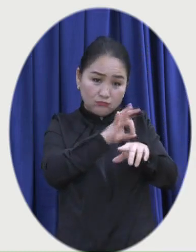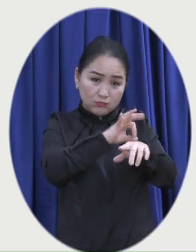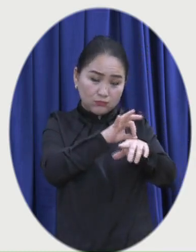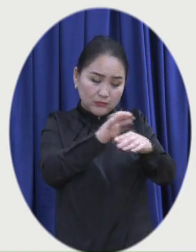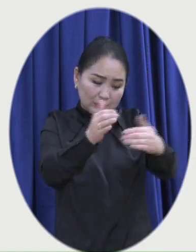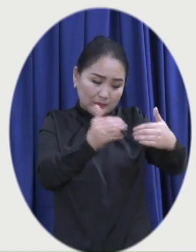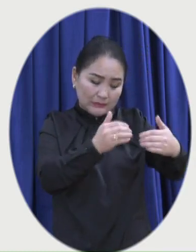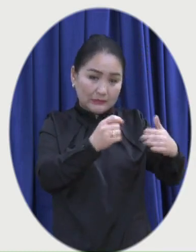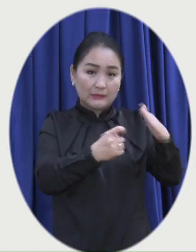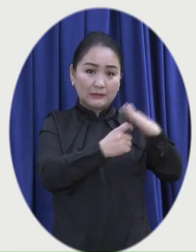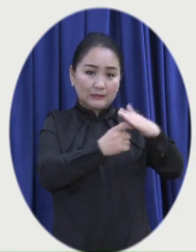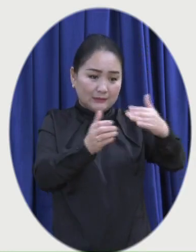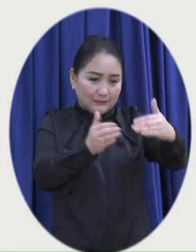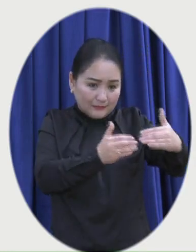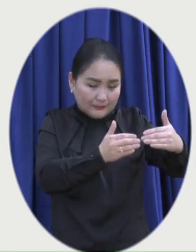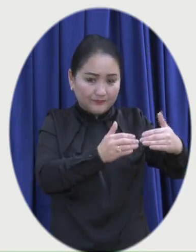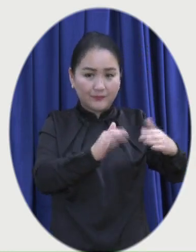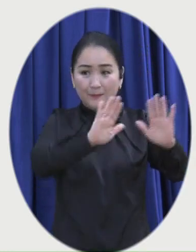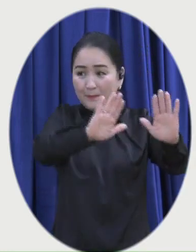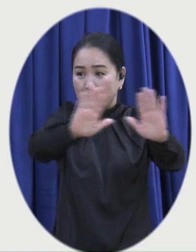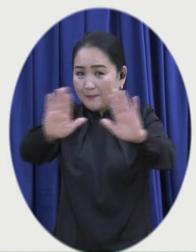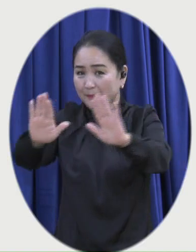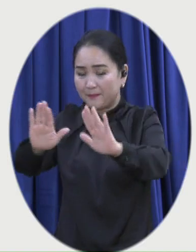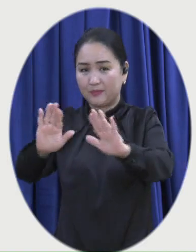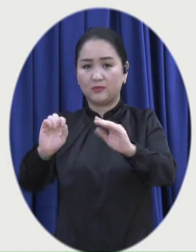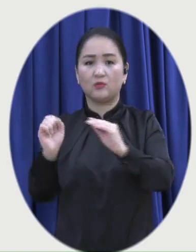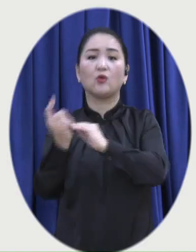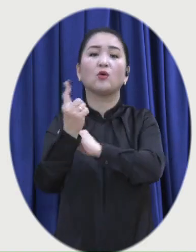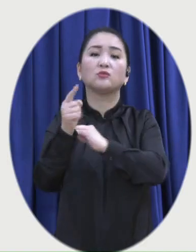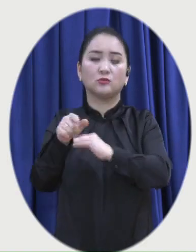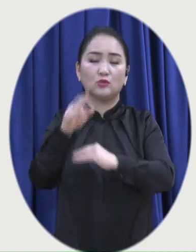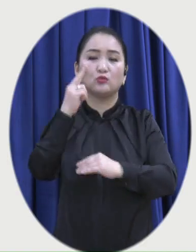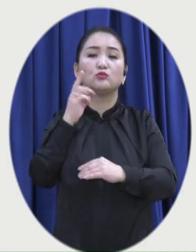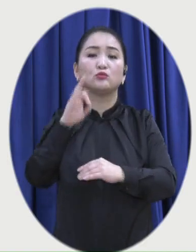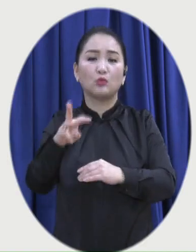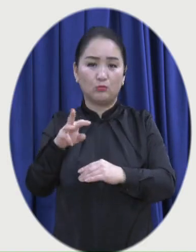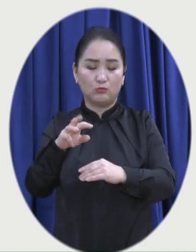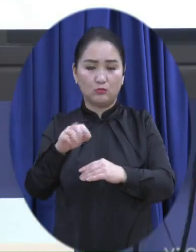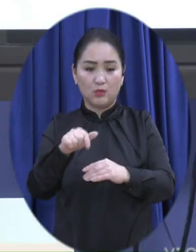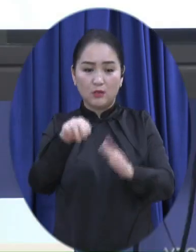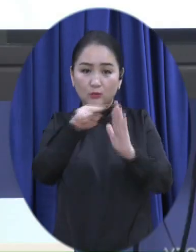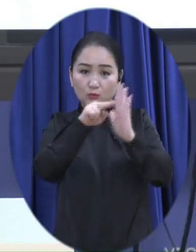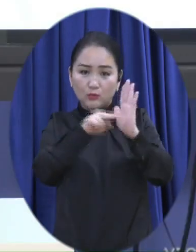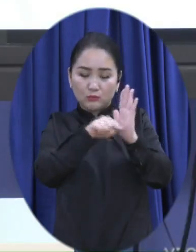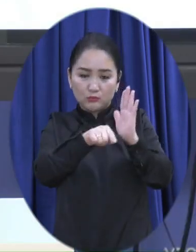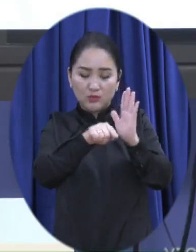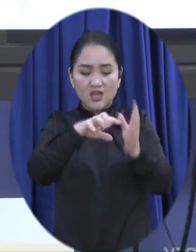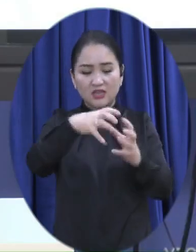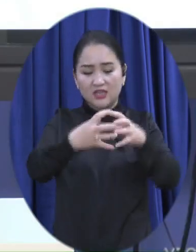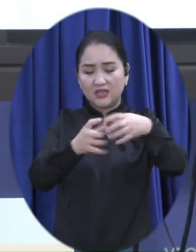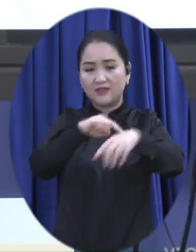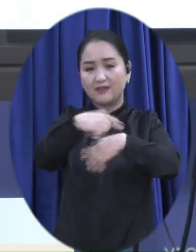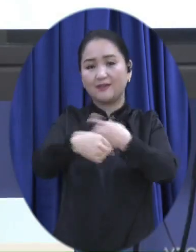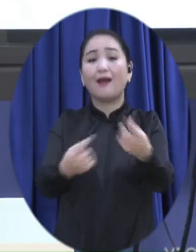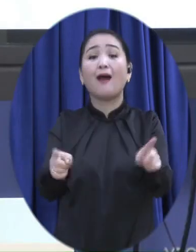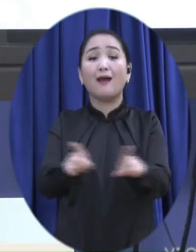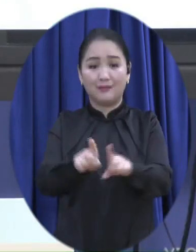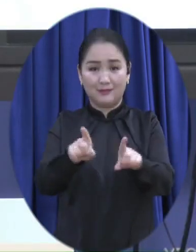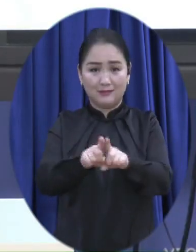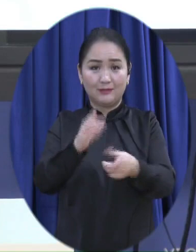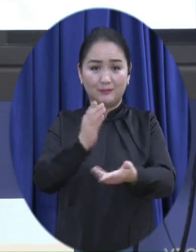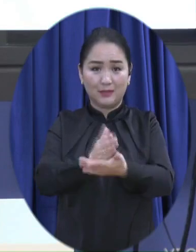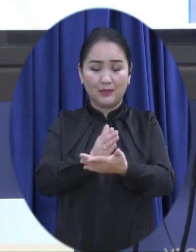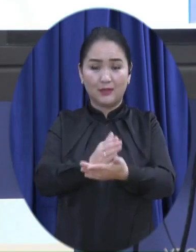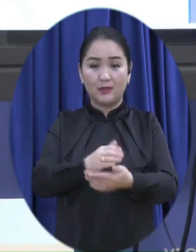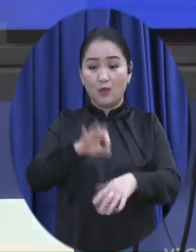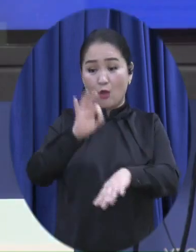хязгаарлаж ингэж ажиллах гол одоо цөм онцлог бол энд байдаг. Дэлхийн нийтийн жишигч гэсэн энд явж байгаа. Тэгэхээр одоо энэ халдварын голомтонд авж